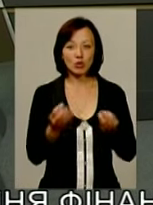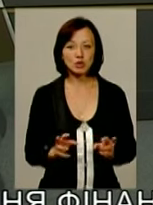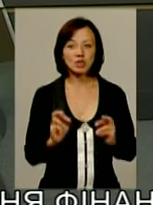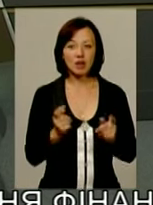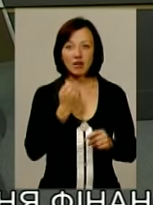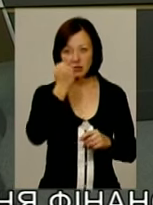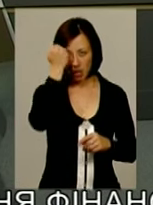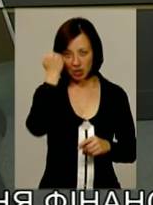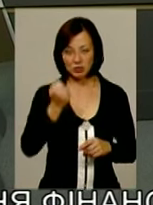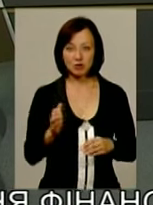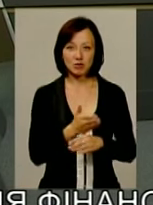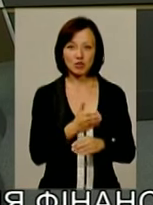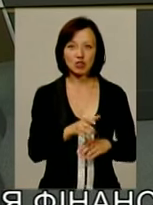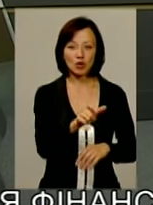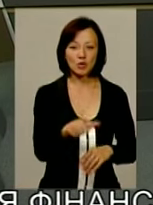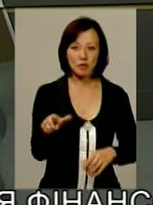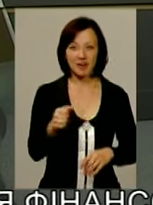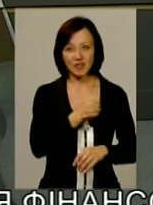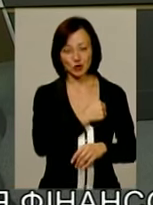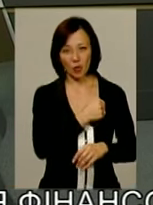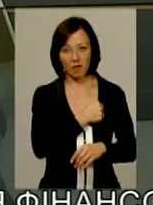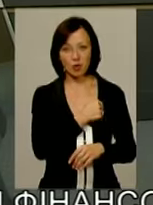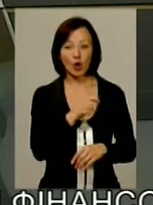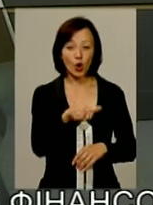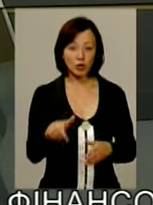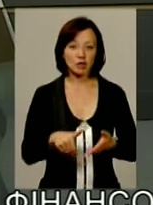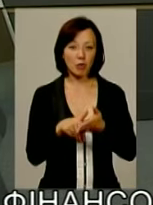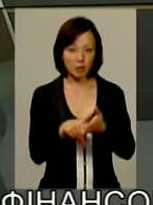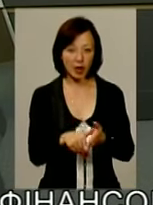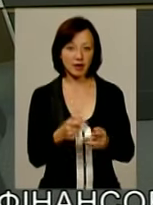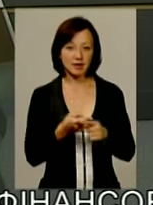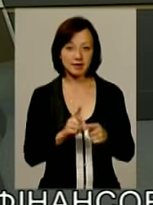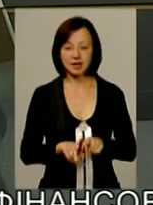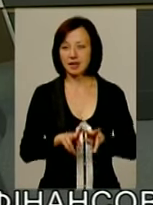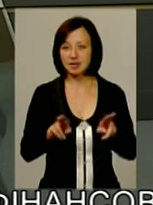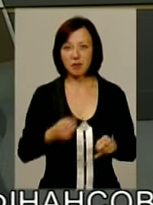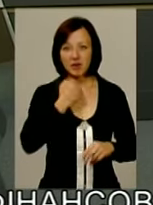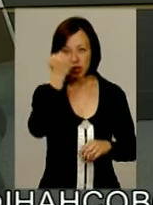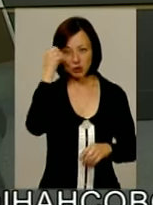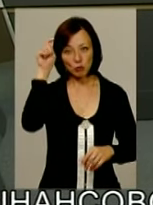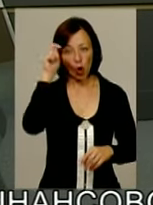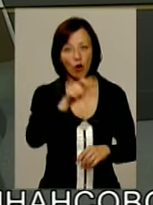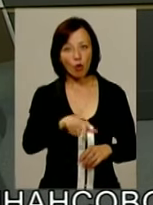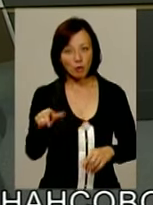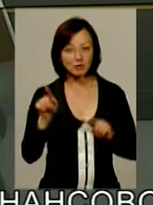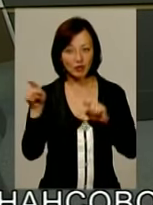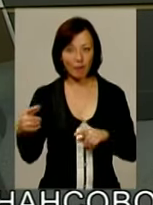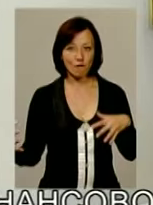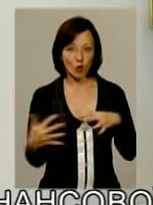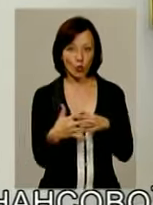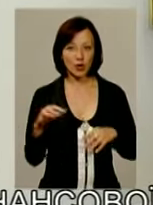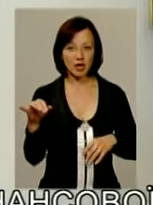як вдячність між людьми і військовими. Тобто те, що люди допомагають, це свого роду вдячність хлопцям за те, що вони там